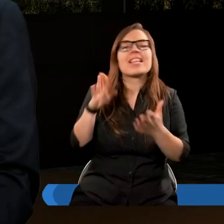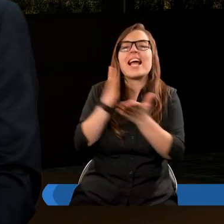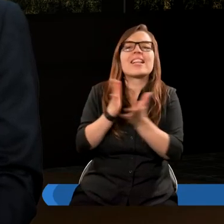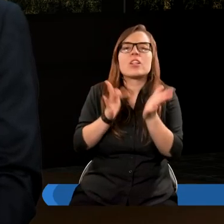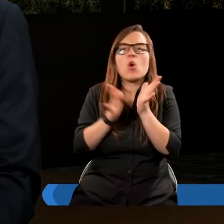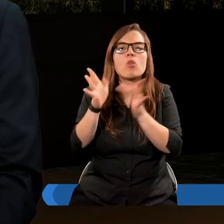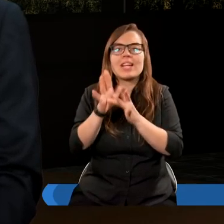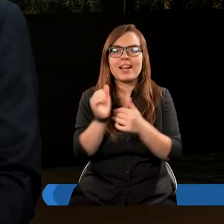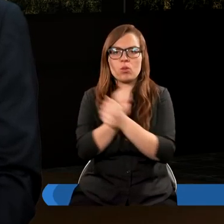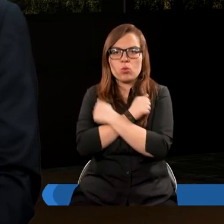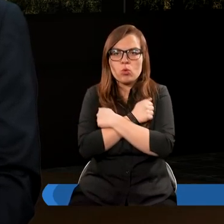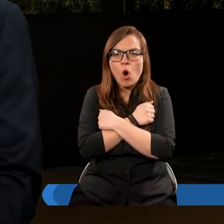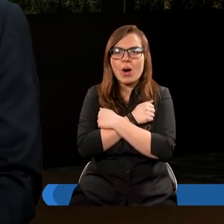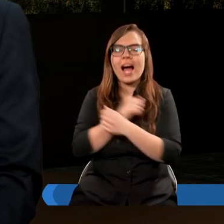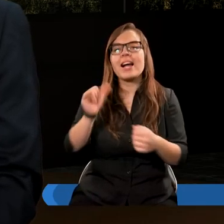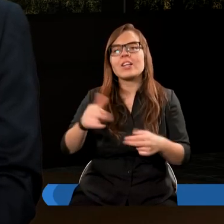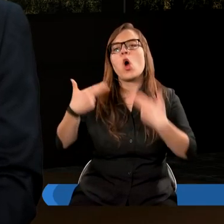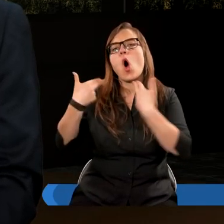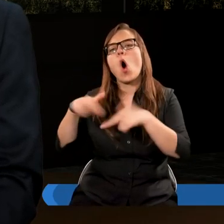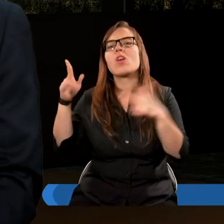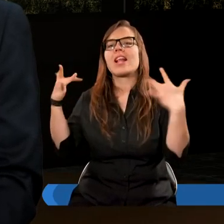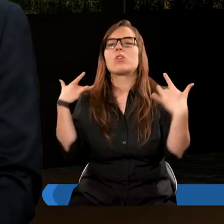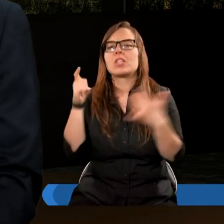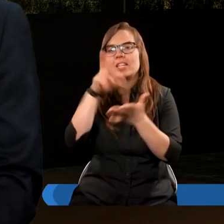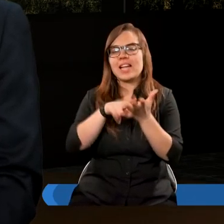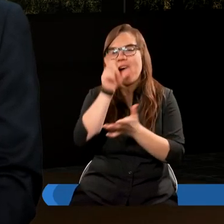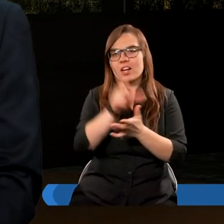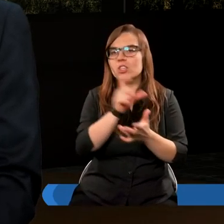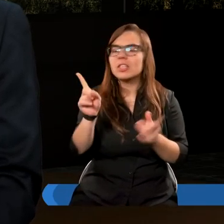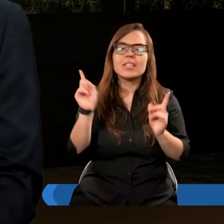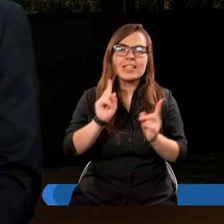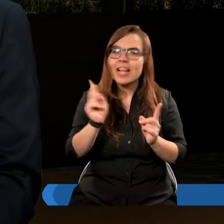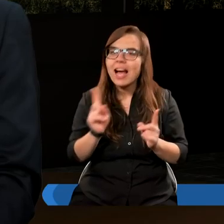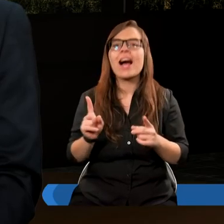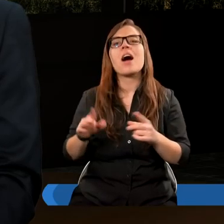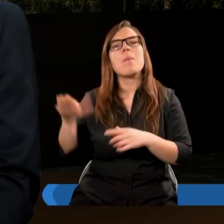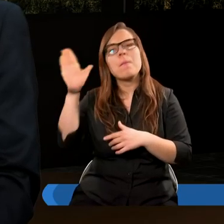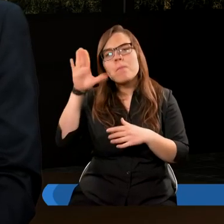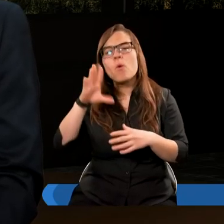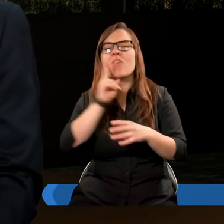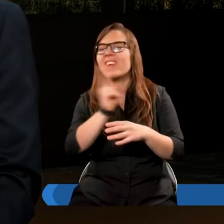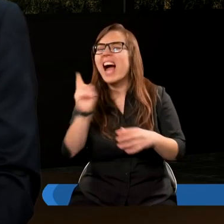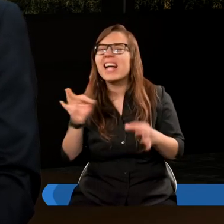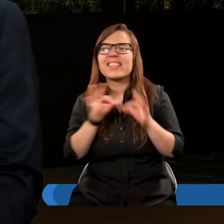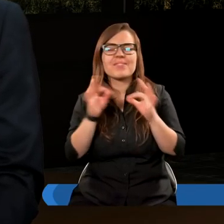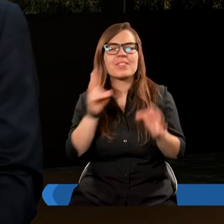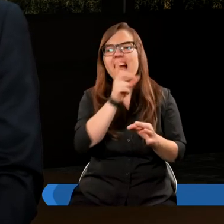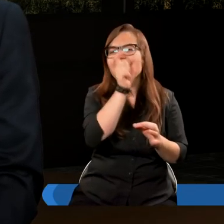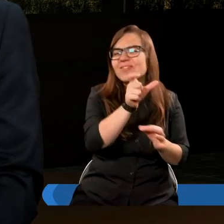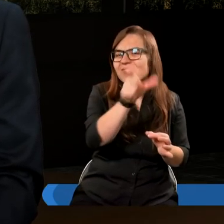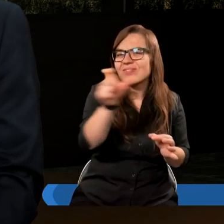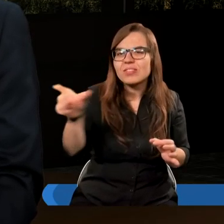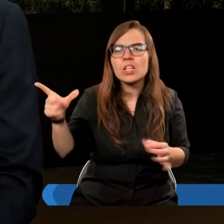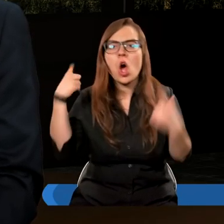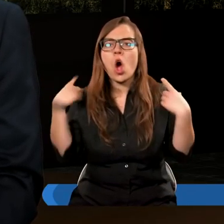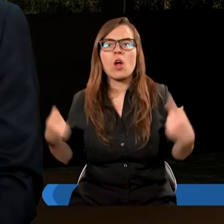nas kocha, On przyszedł, oddał swoje życie. Nie, nie, Bóg w każdym wymiarze, w każdej osobie